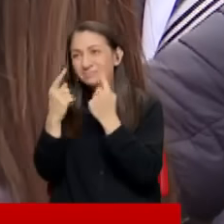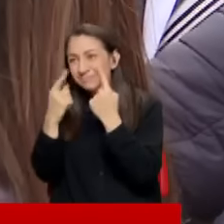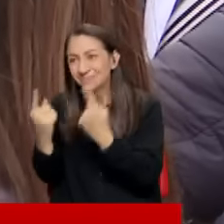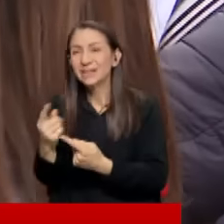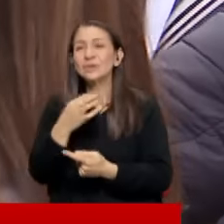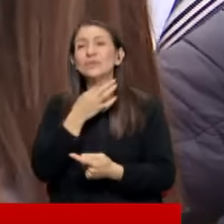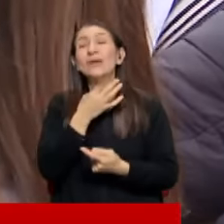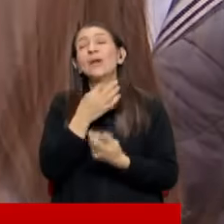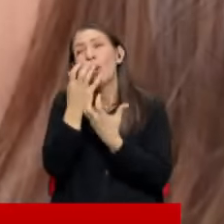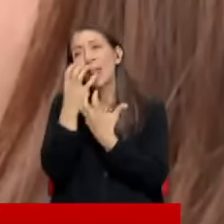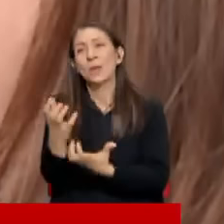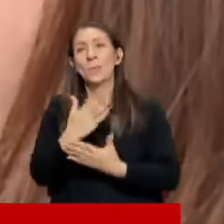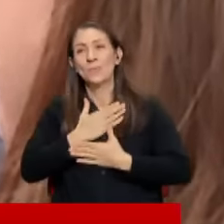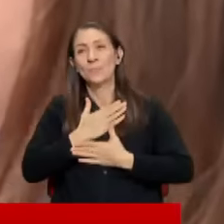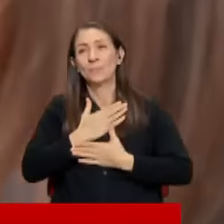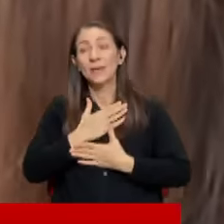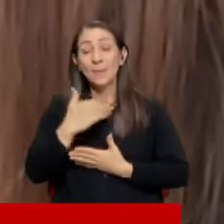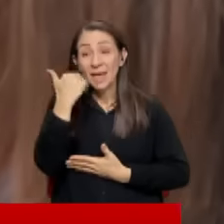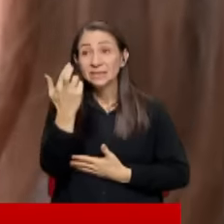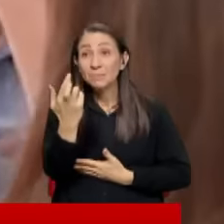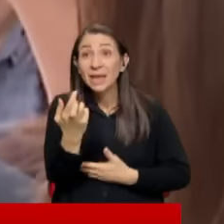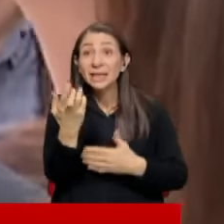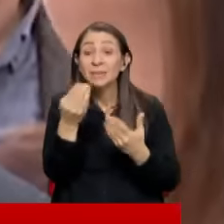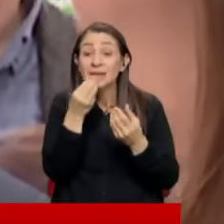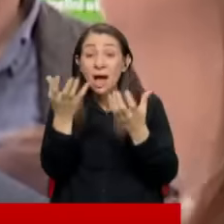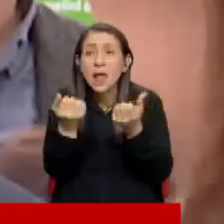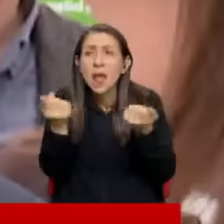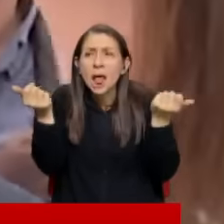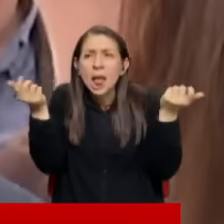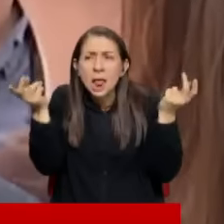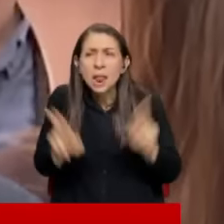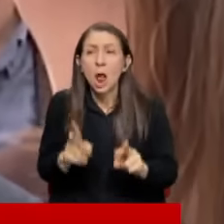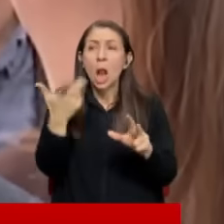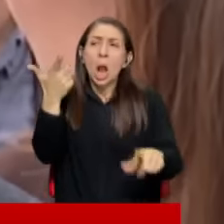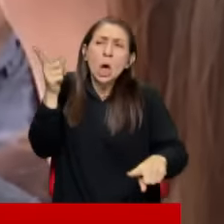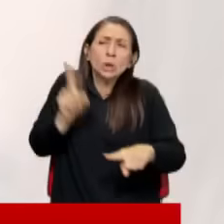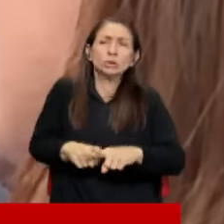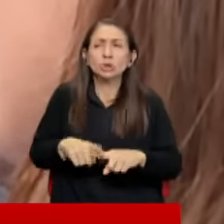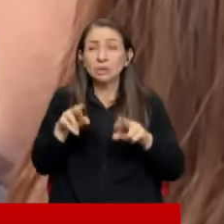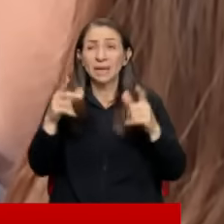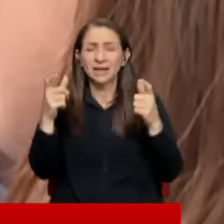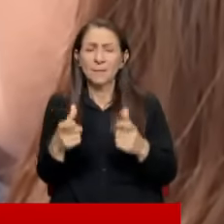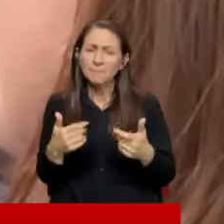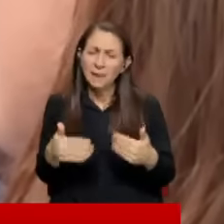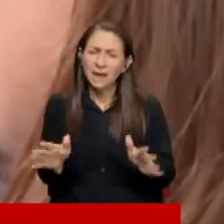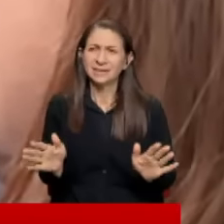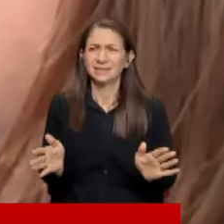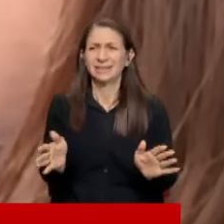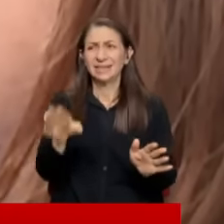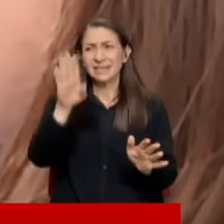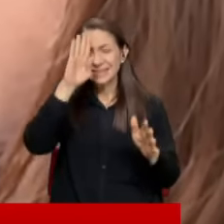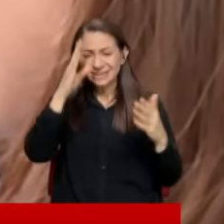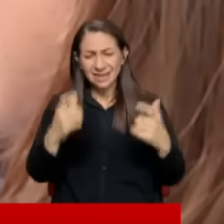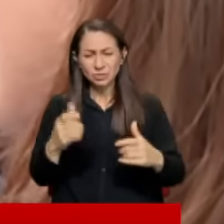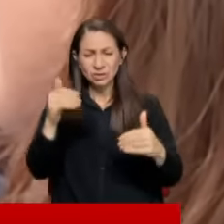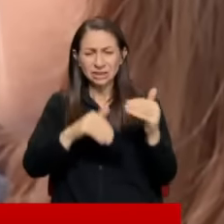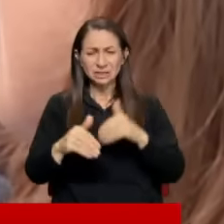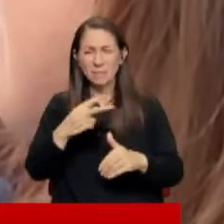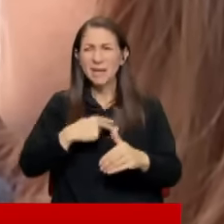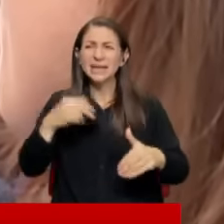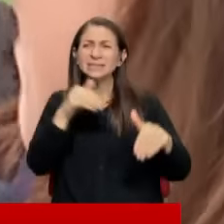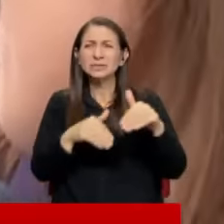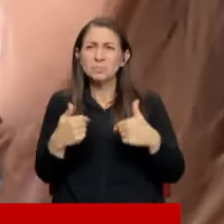öneriyorum, şiddetle öneriyorum. Beyaz peyniri bile sofraya koymanın lüks olduğu bir ortamda bıraksın. İstanbul seçimi, yerel